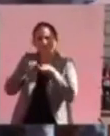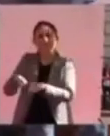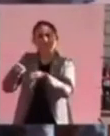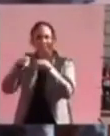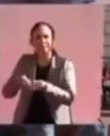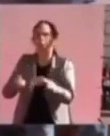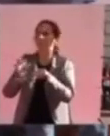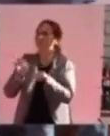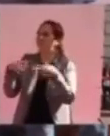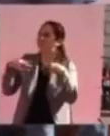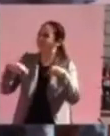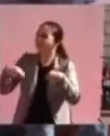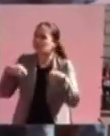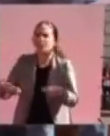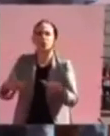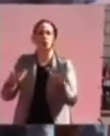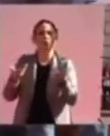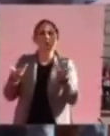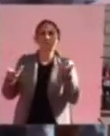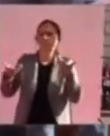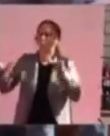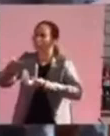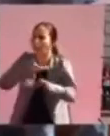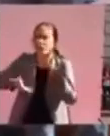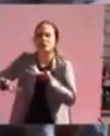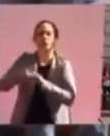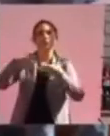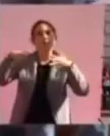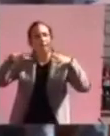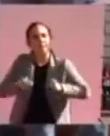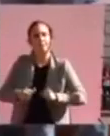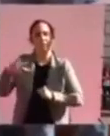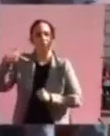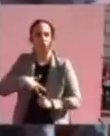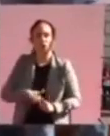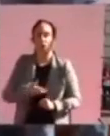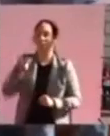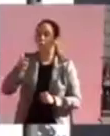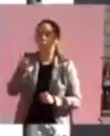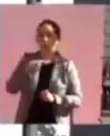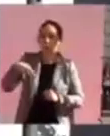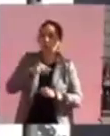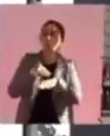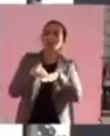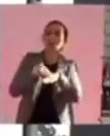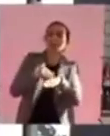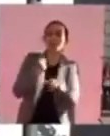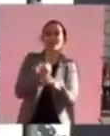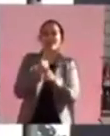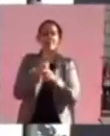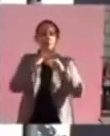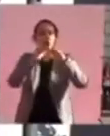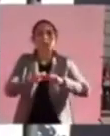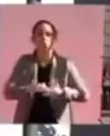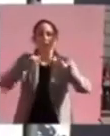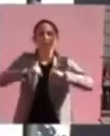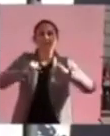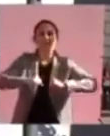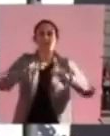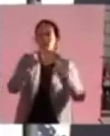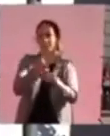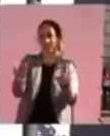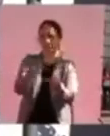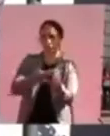di chi come me ha il compito di tutelare la salute delle persone ed è per questo che sono